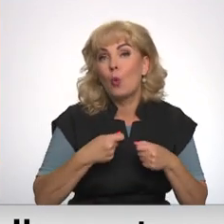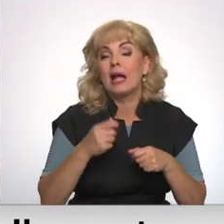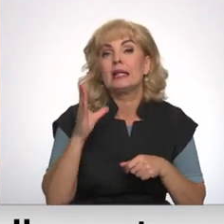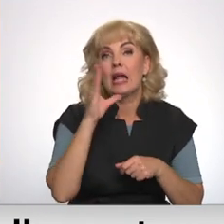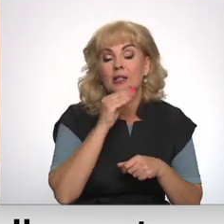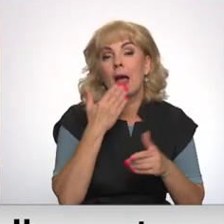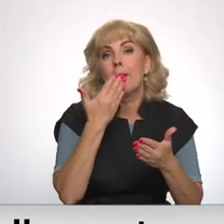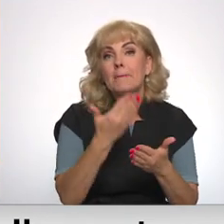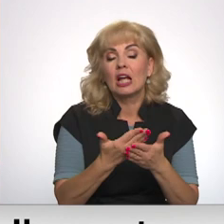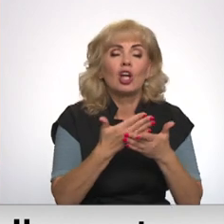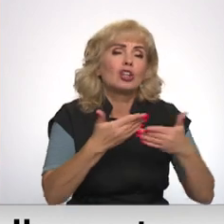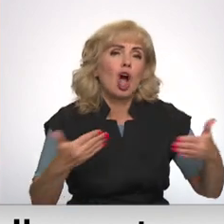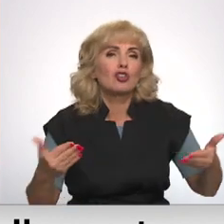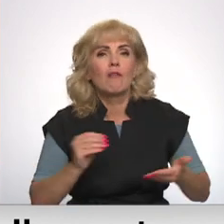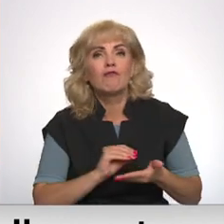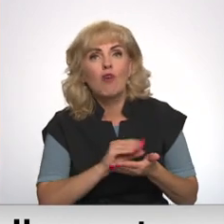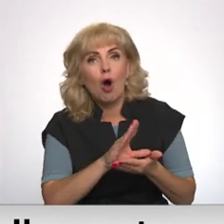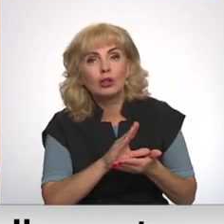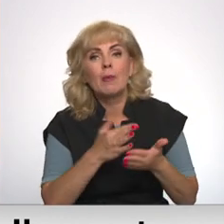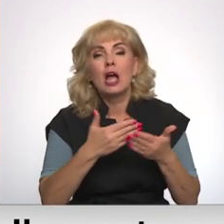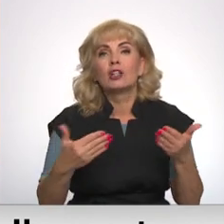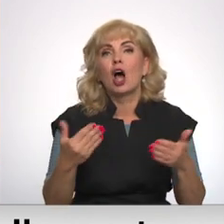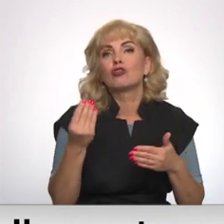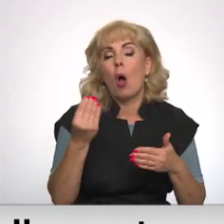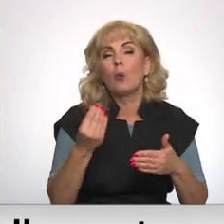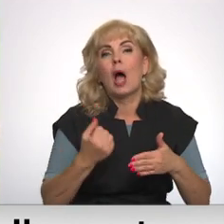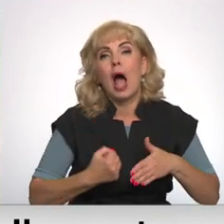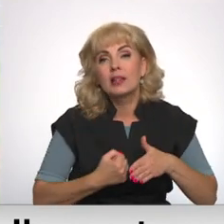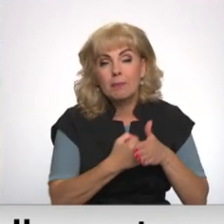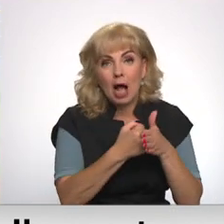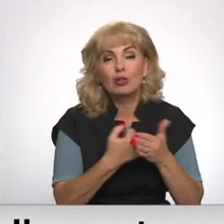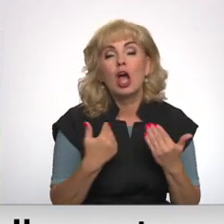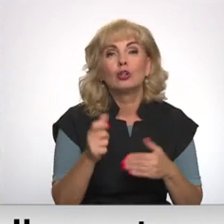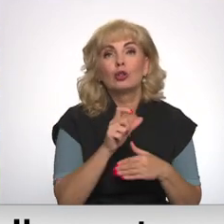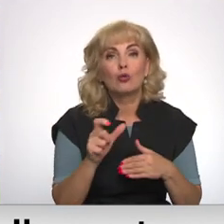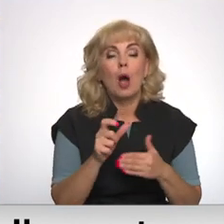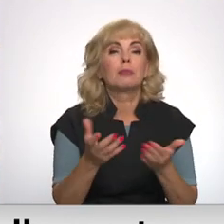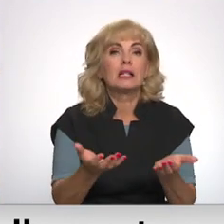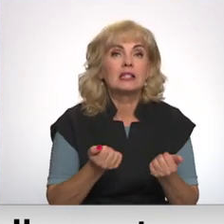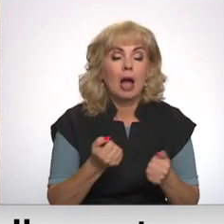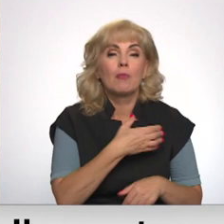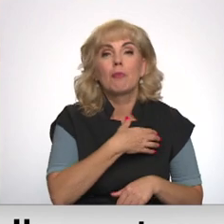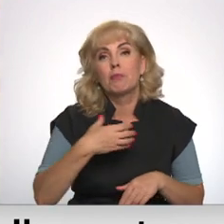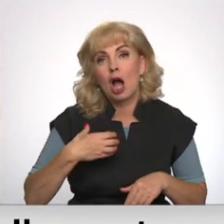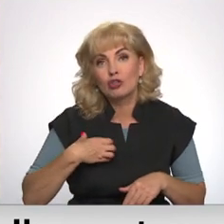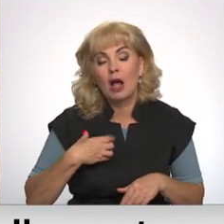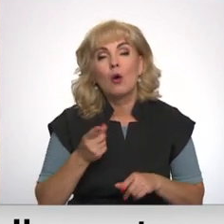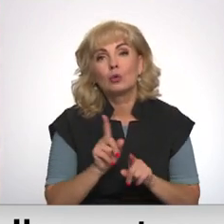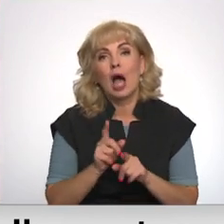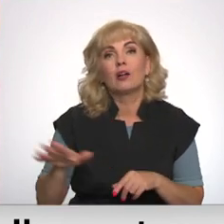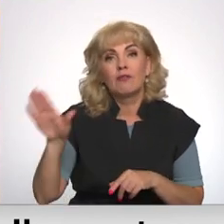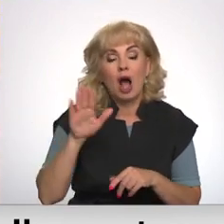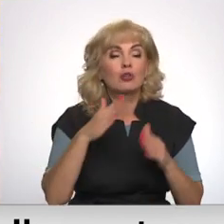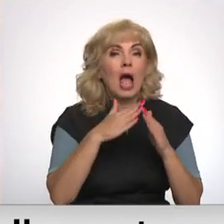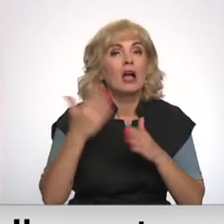pieteikties dažādiem fondiem, dažādiem līdzekļiem, atbalstam, ko šobrīd jau arī saņemu gan no pašvaldības, gan no valsts.